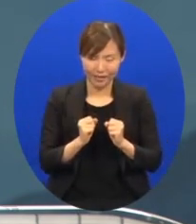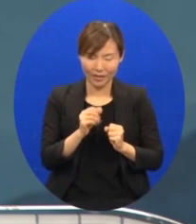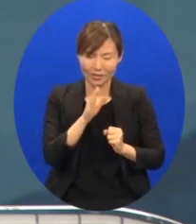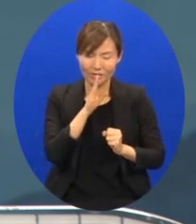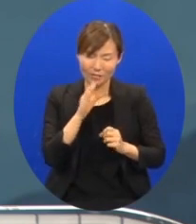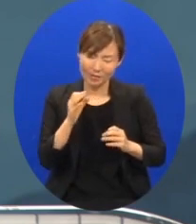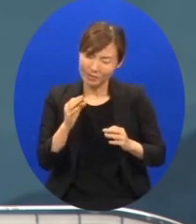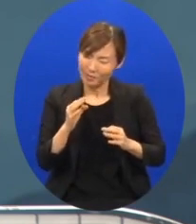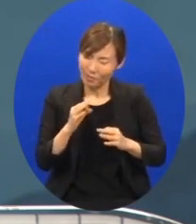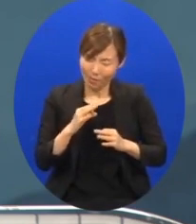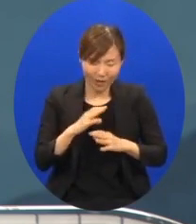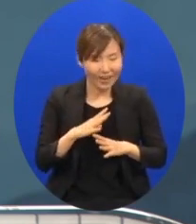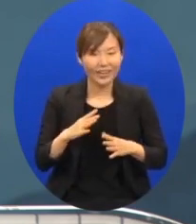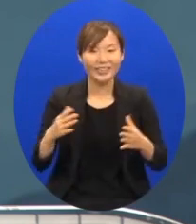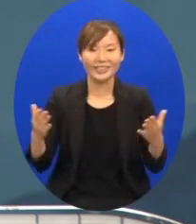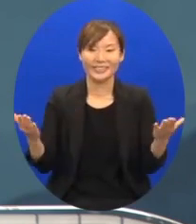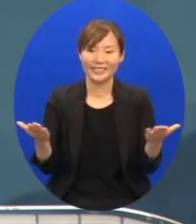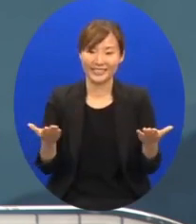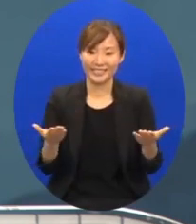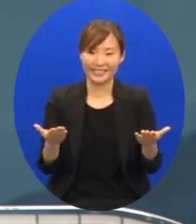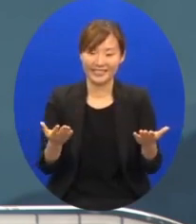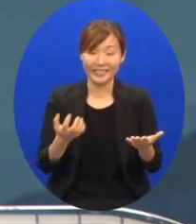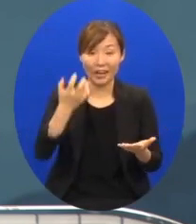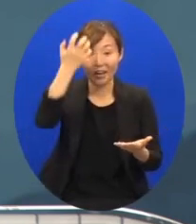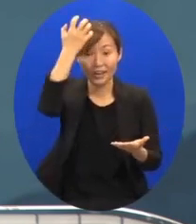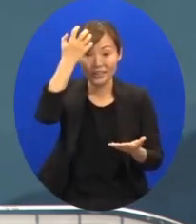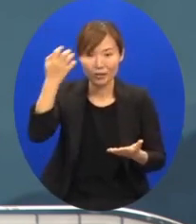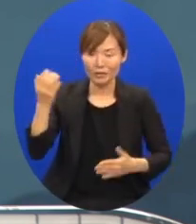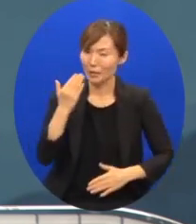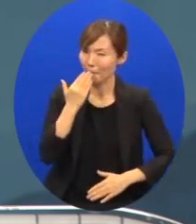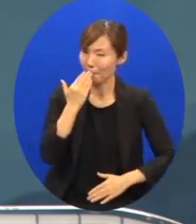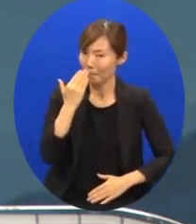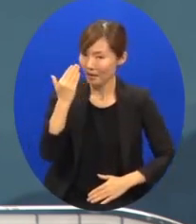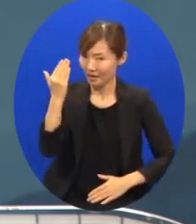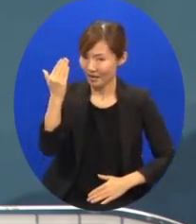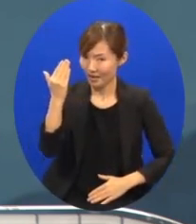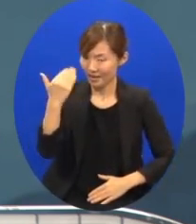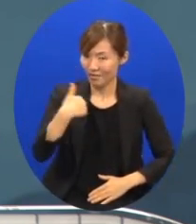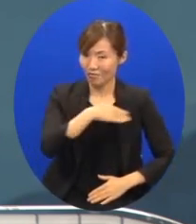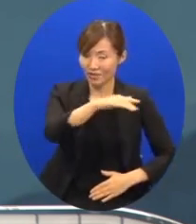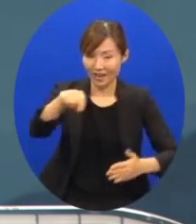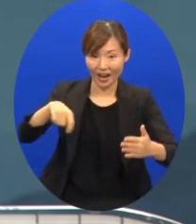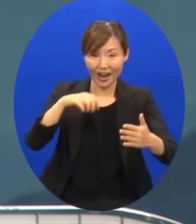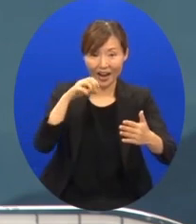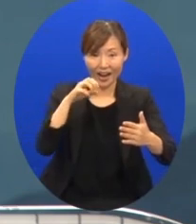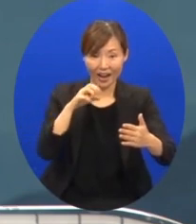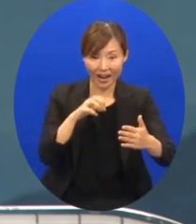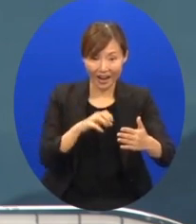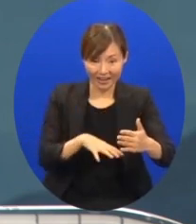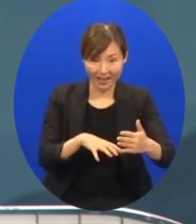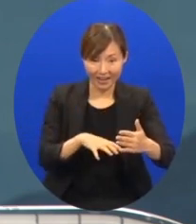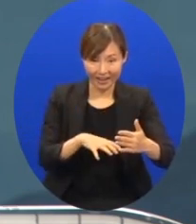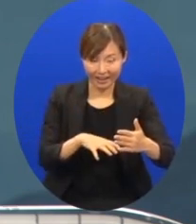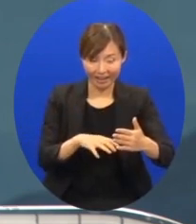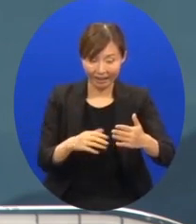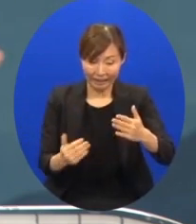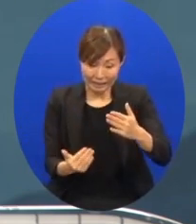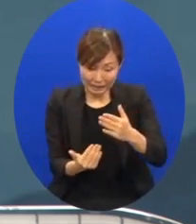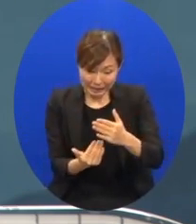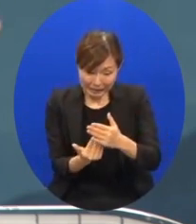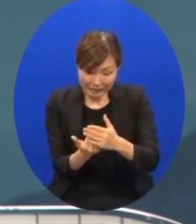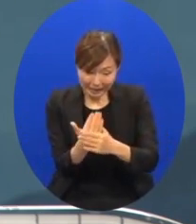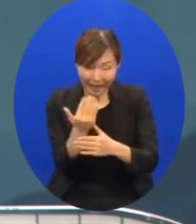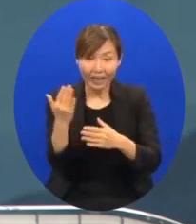일입니다 성령께서 만 하실 수 있는 일들이 우리 안에 실제로 일어나고 있기 때문에 우리